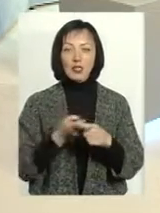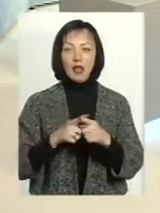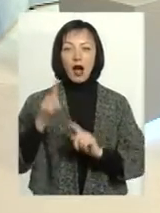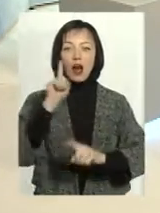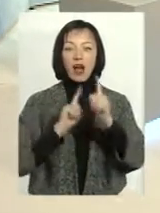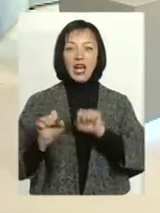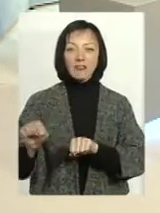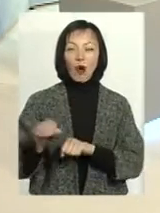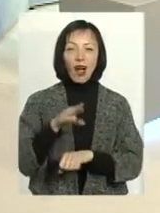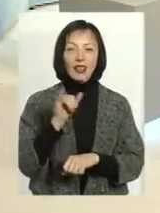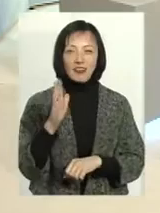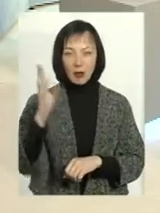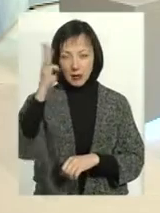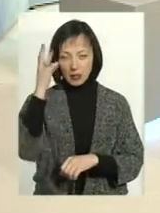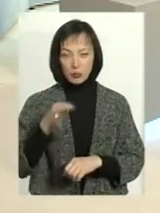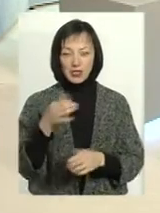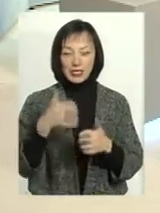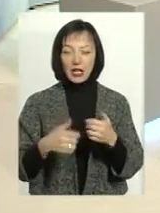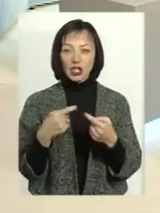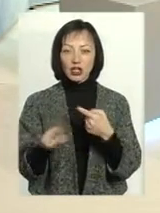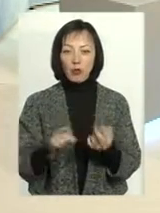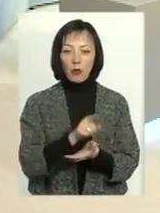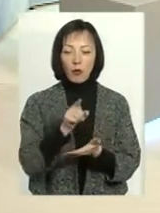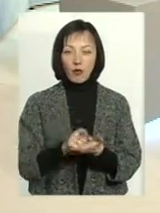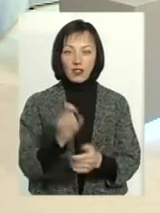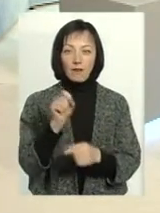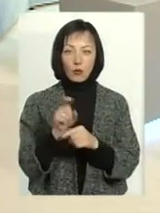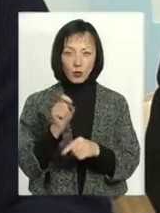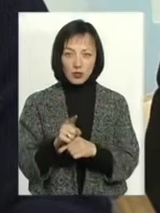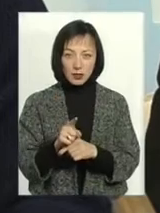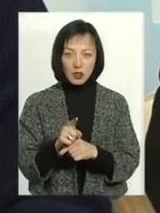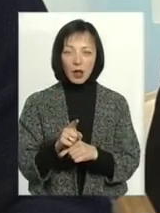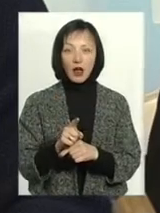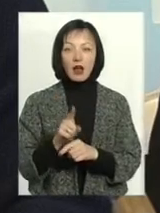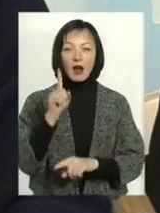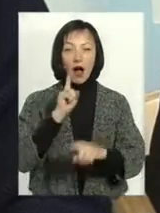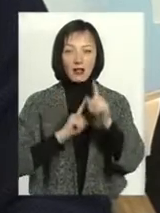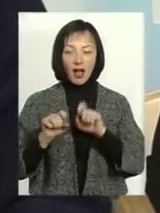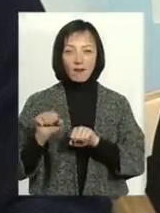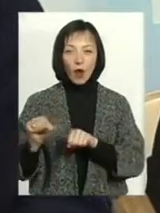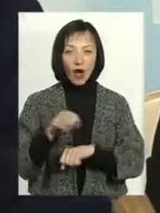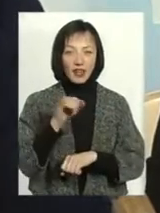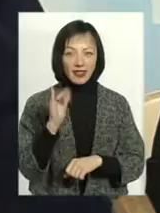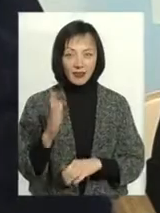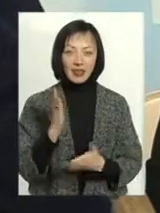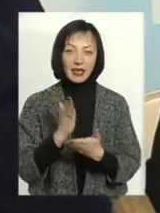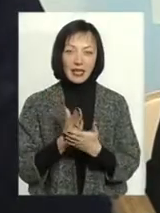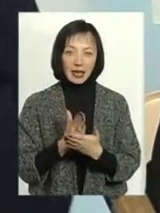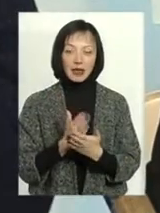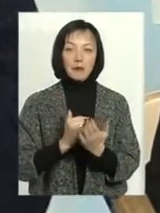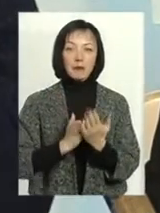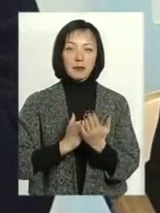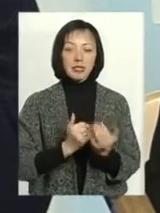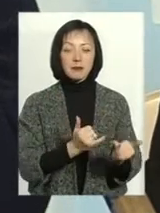області. Серед інших обов'язків і функцій Ради адвокатів як органу адвокатського самоврядування є підвищення,